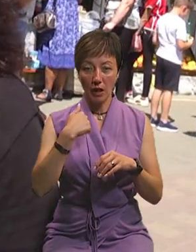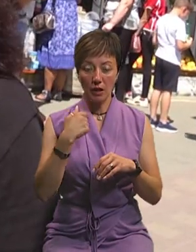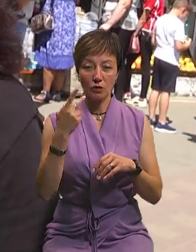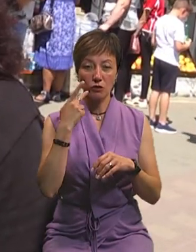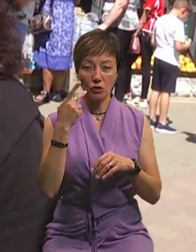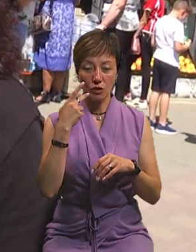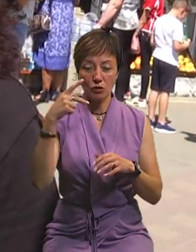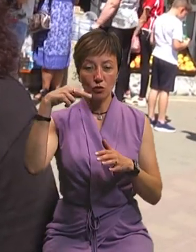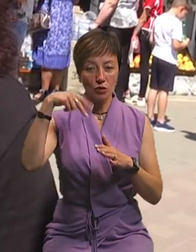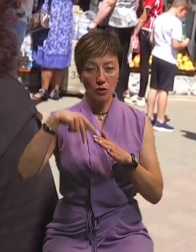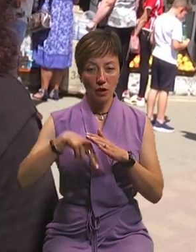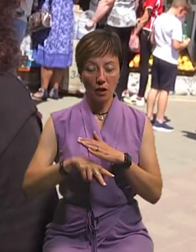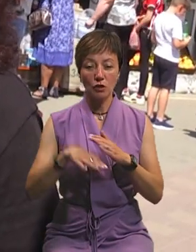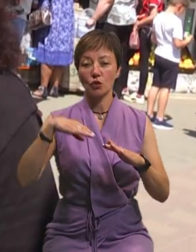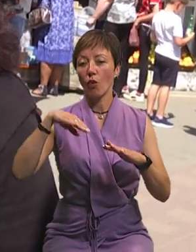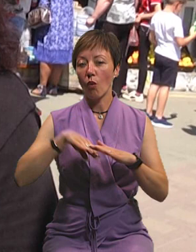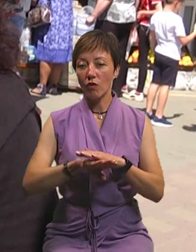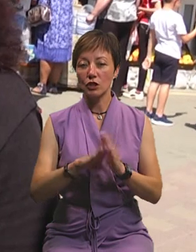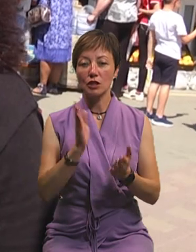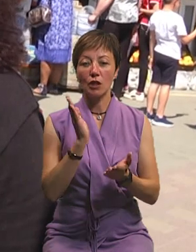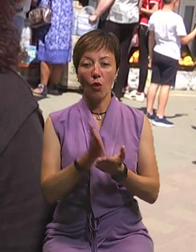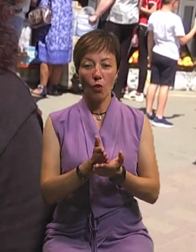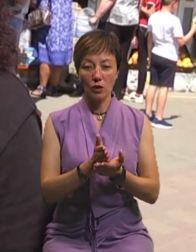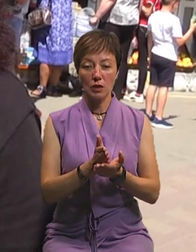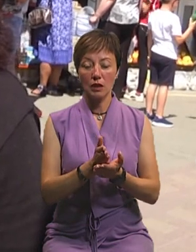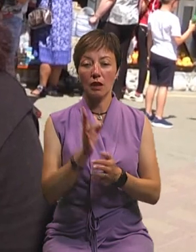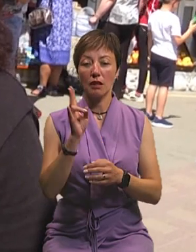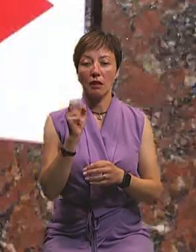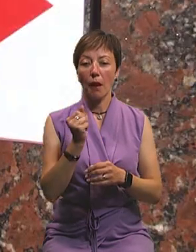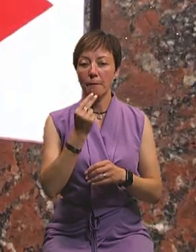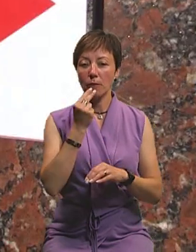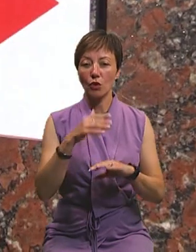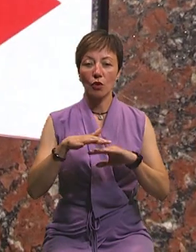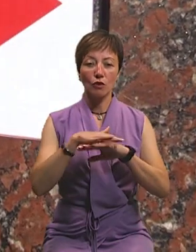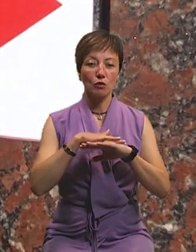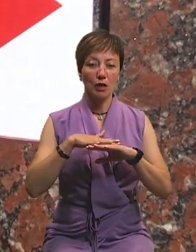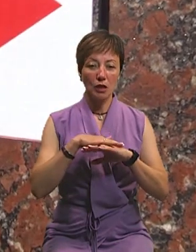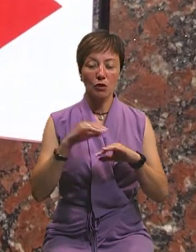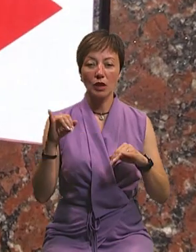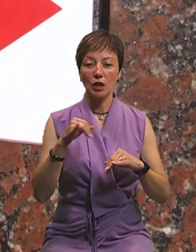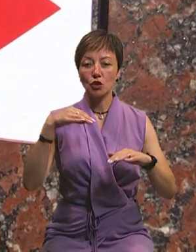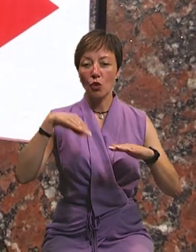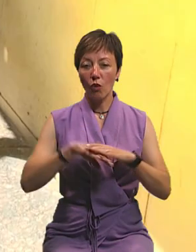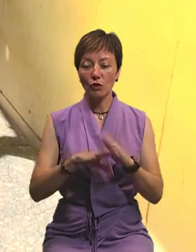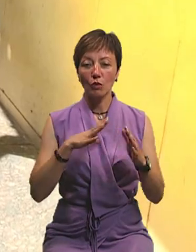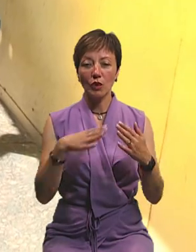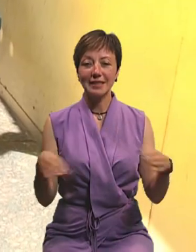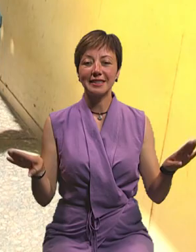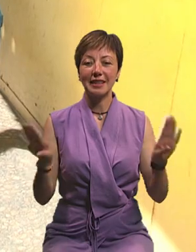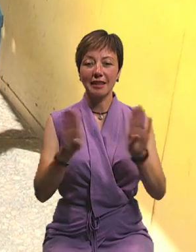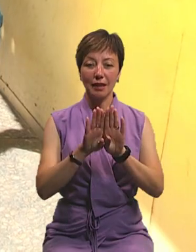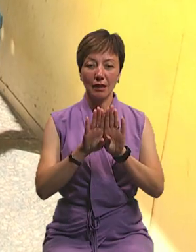як завжди спускалась з сховища яке знаходиться на продовольчому ринку і сховище було закрито